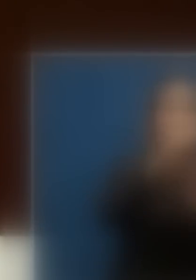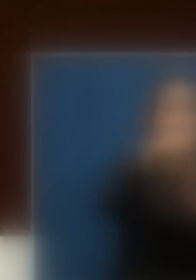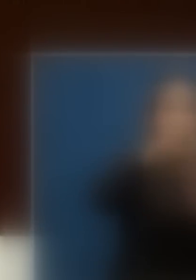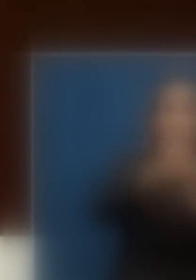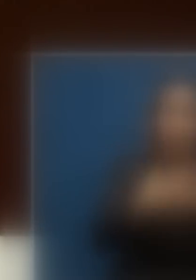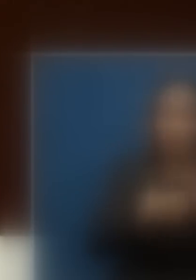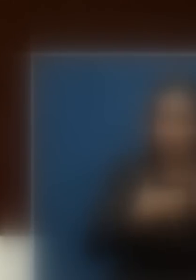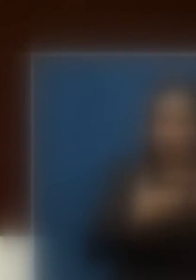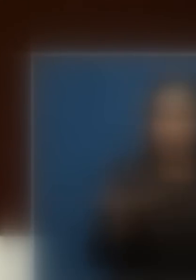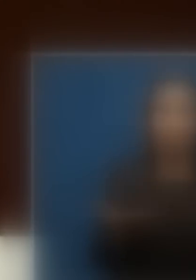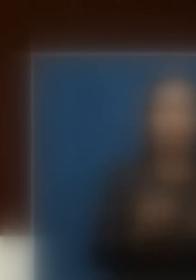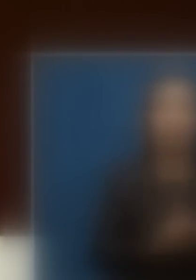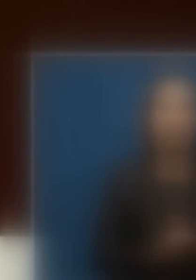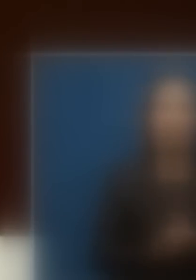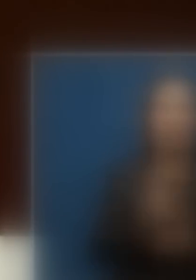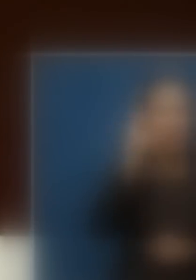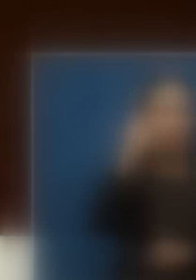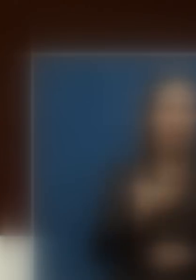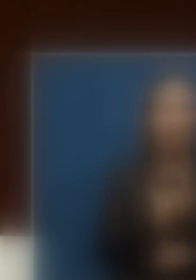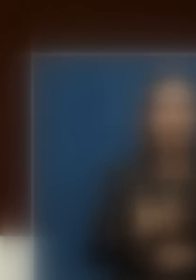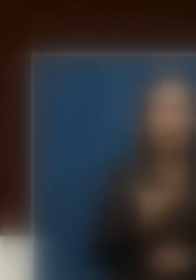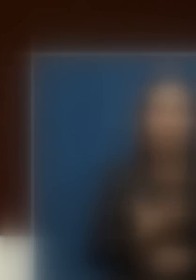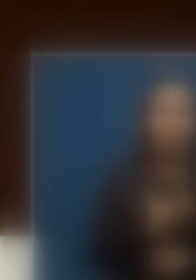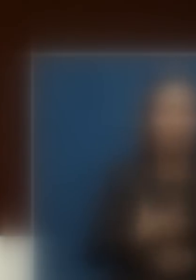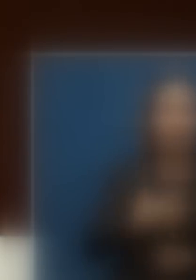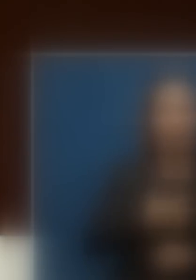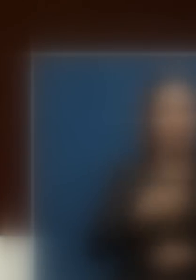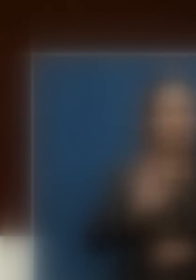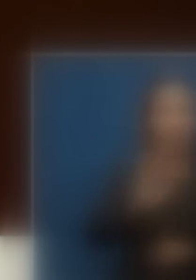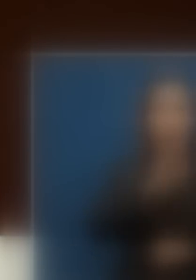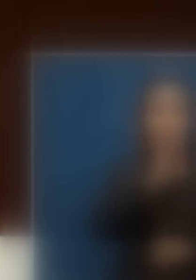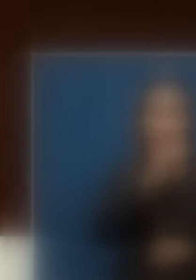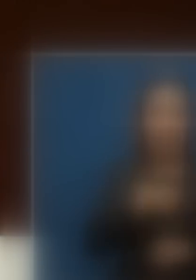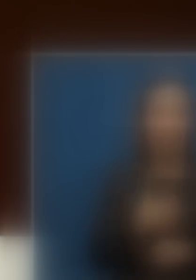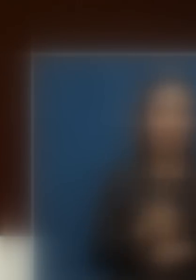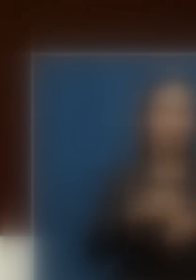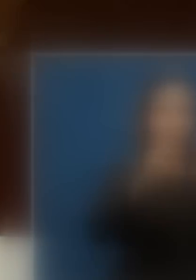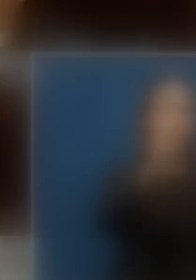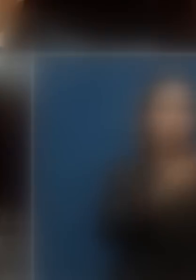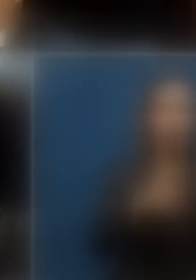อครับท่านประธานครับไม่ต้องกระเฮี้ยนกระหือรือครับเพราะต่อให้ท่านอยากจะเข้าวัดก็เข้าวัดไม่ได้ฮะ